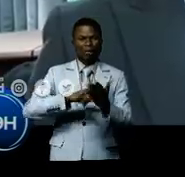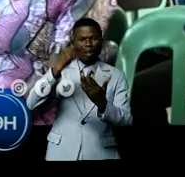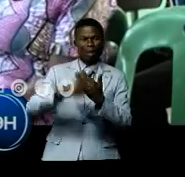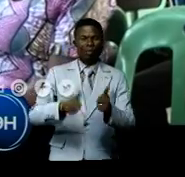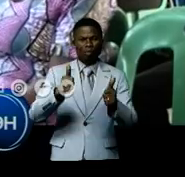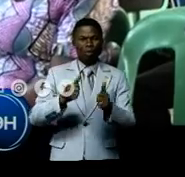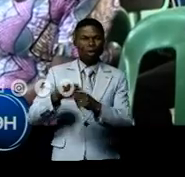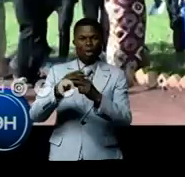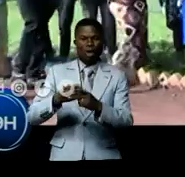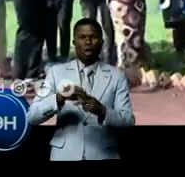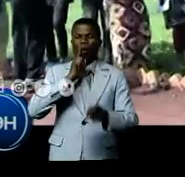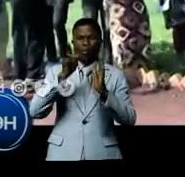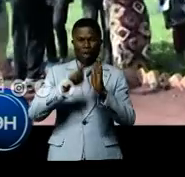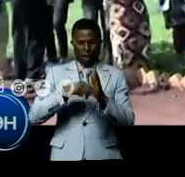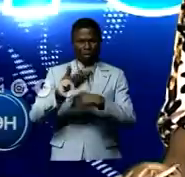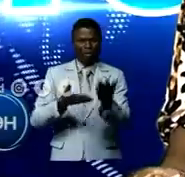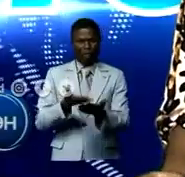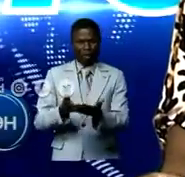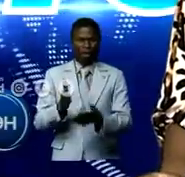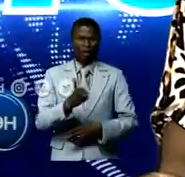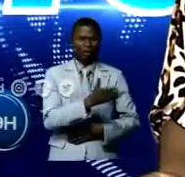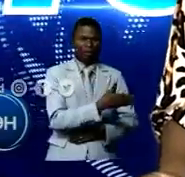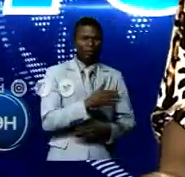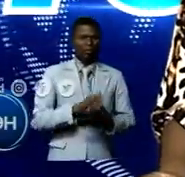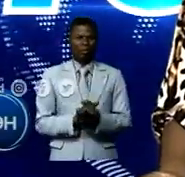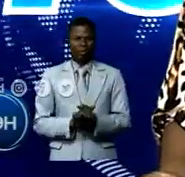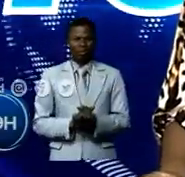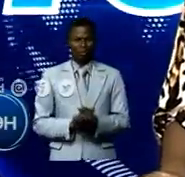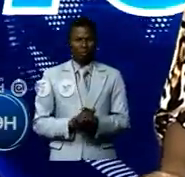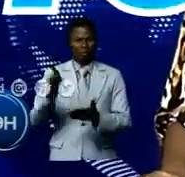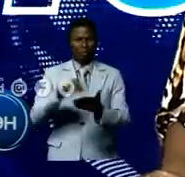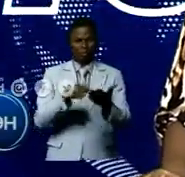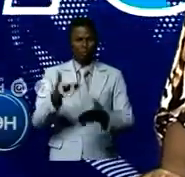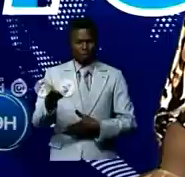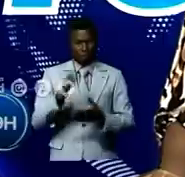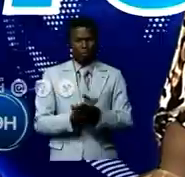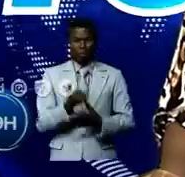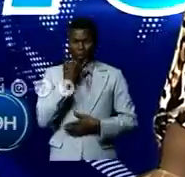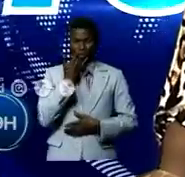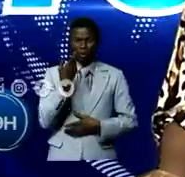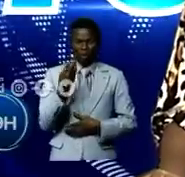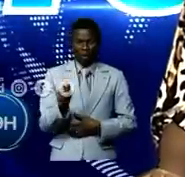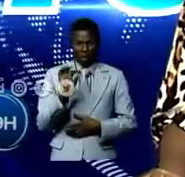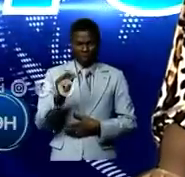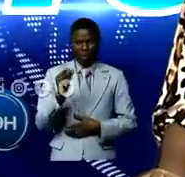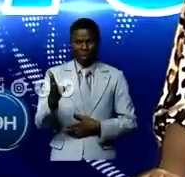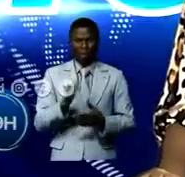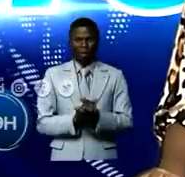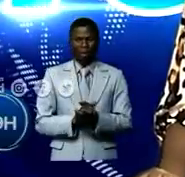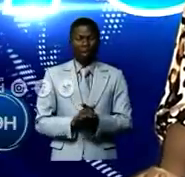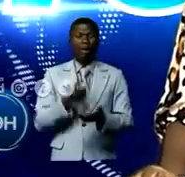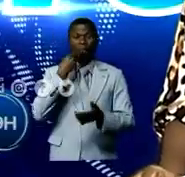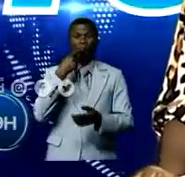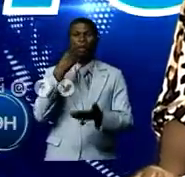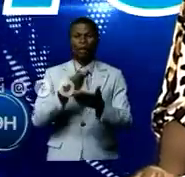des contrôles parlementaires exercés. Vous avez corrigé avec moi qu'il